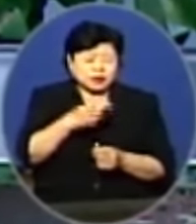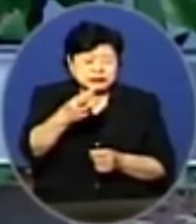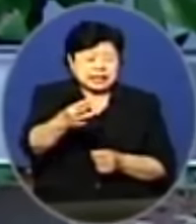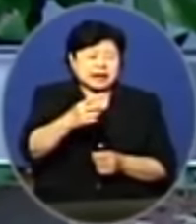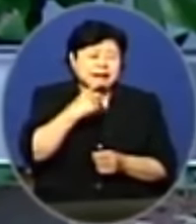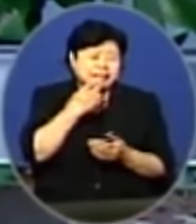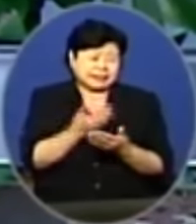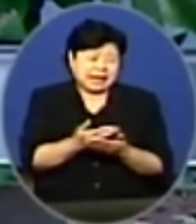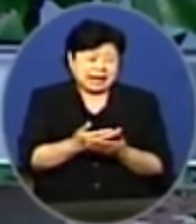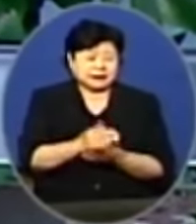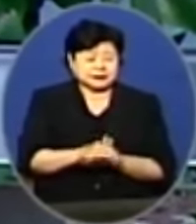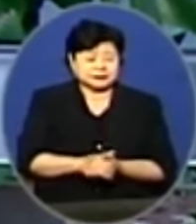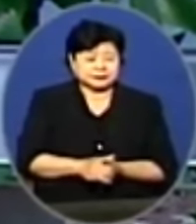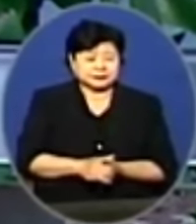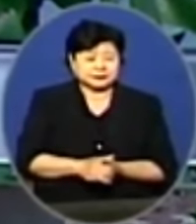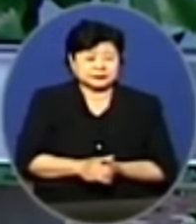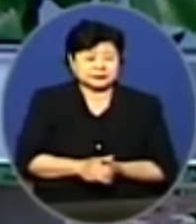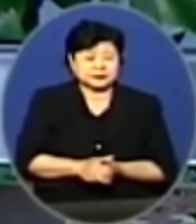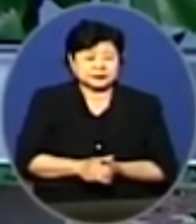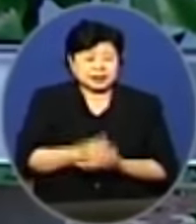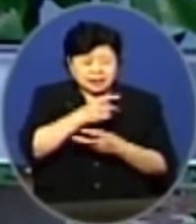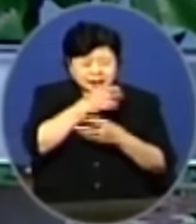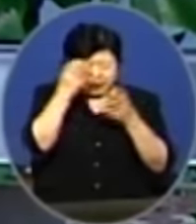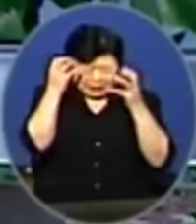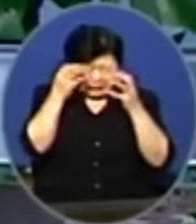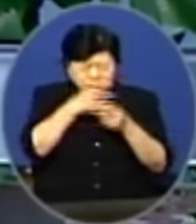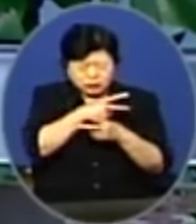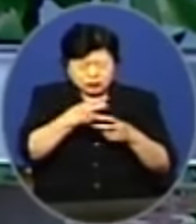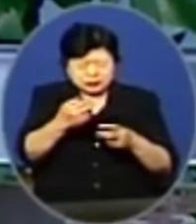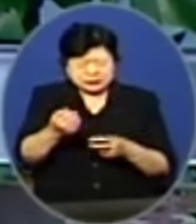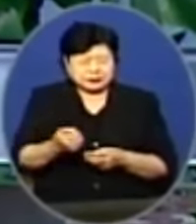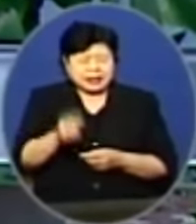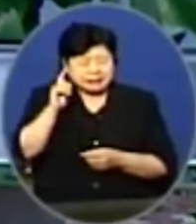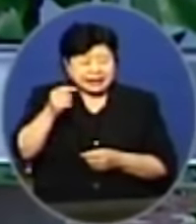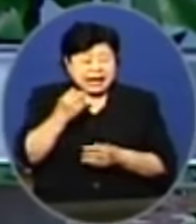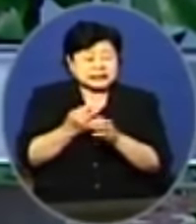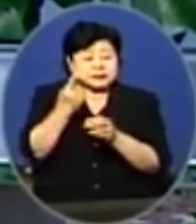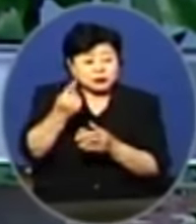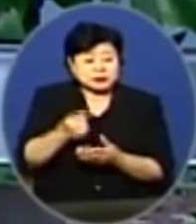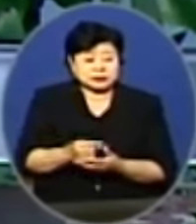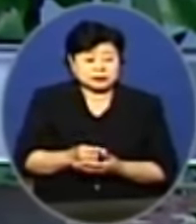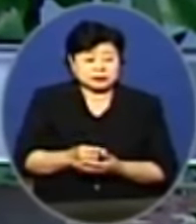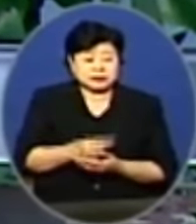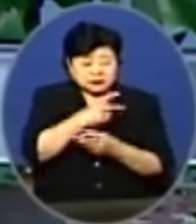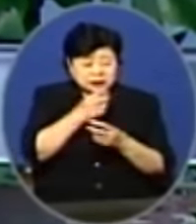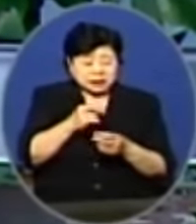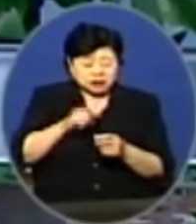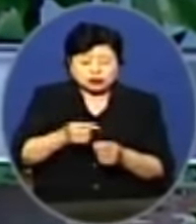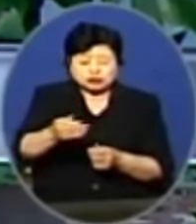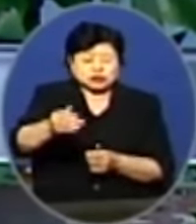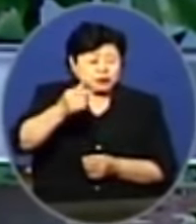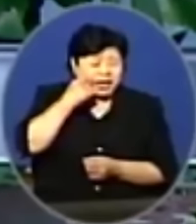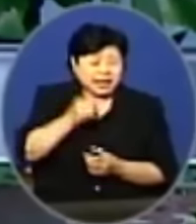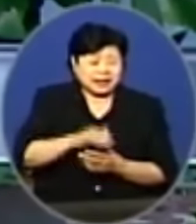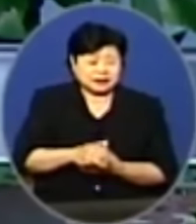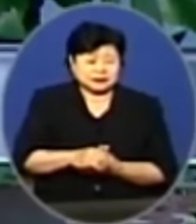덩어리만 빌려주십시오. 아, 우리 애들하고 이미 잠자리에 들어왔는데 내일 아침에 오세요. 자다가 일어났는데 떡을 못